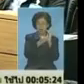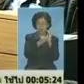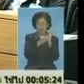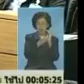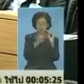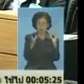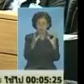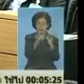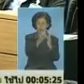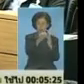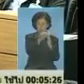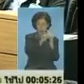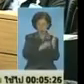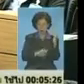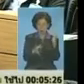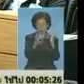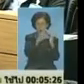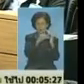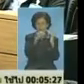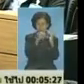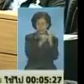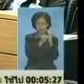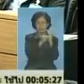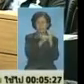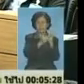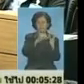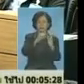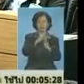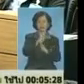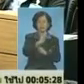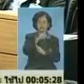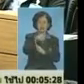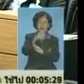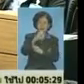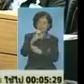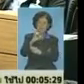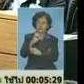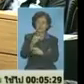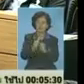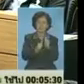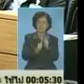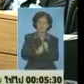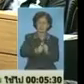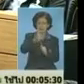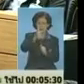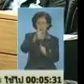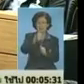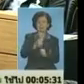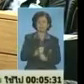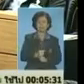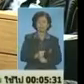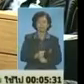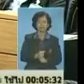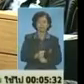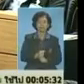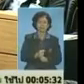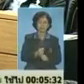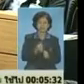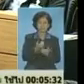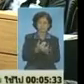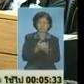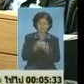าคแล้วบริษัท PCC Development เนี่ยชนะราคาชนะการประกวดราคาไปแล้วครับพอประกวดราคาเส